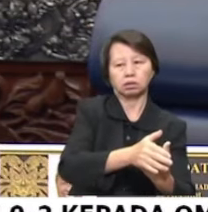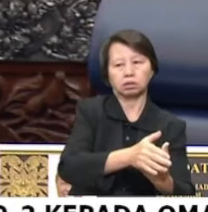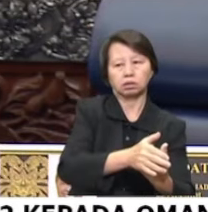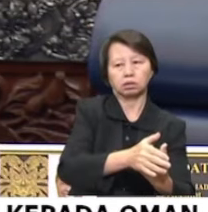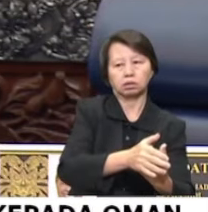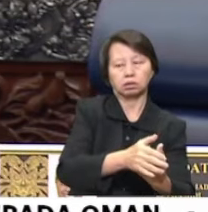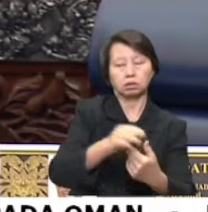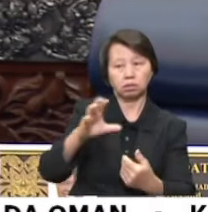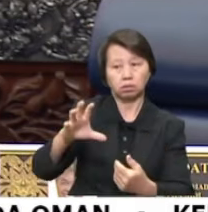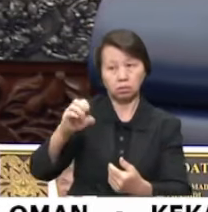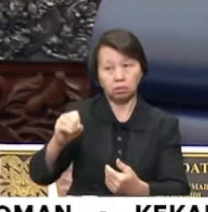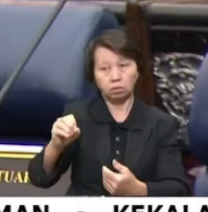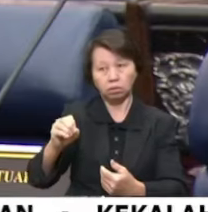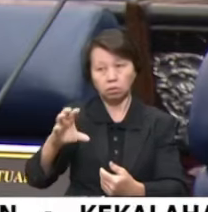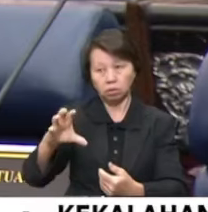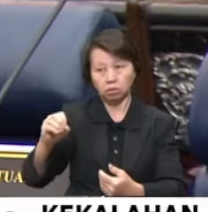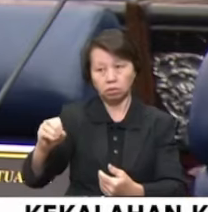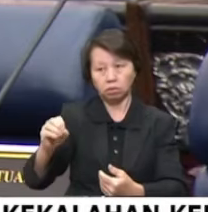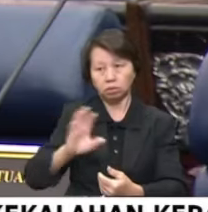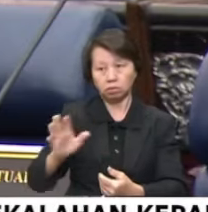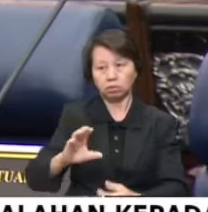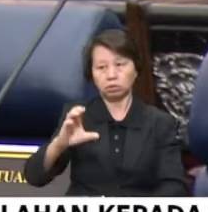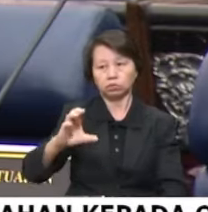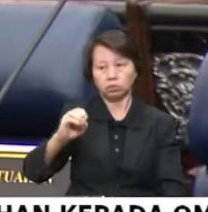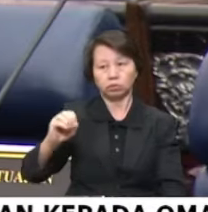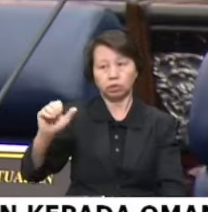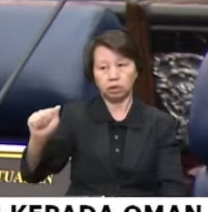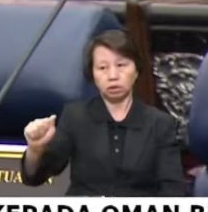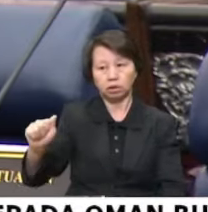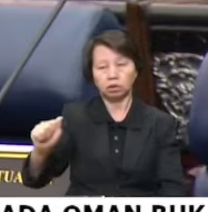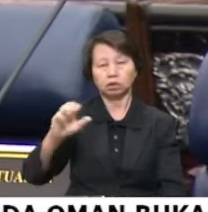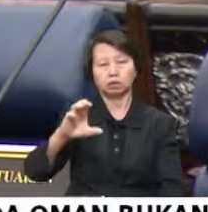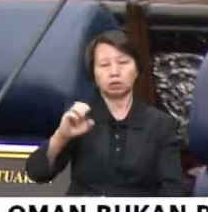itu co-generation CO bukan COAL. Okay.